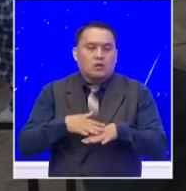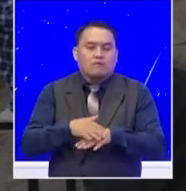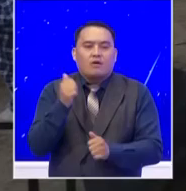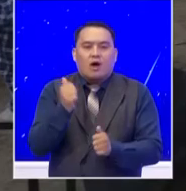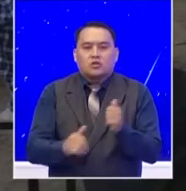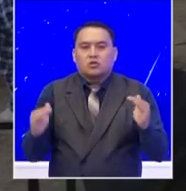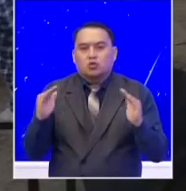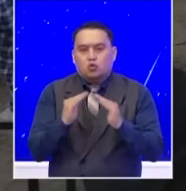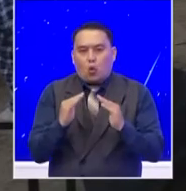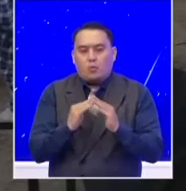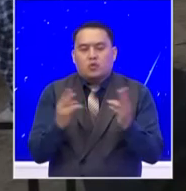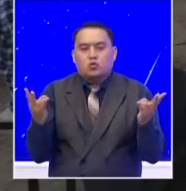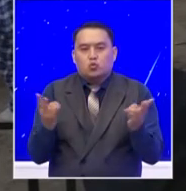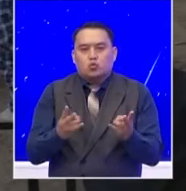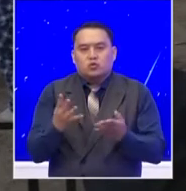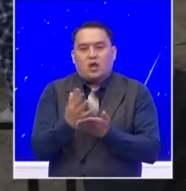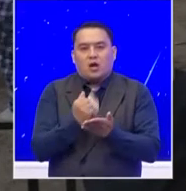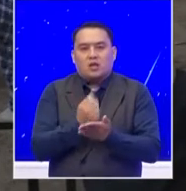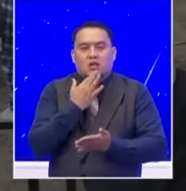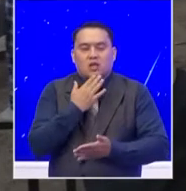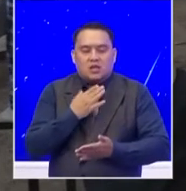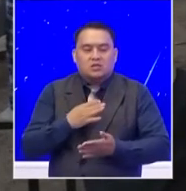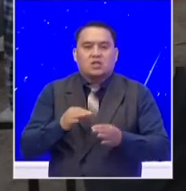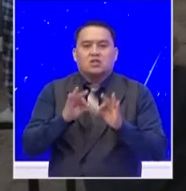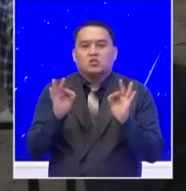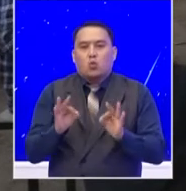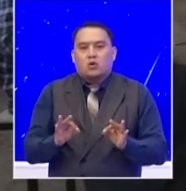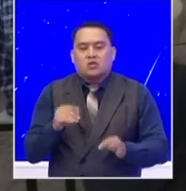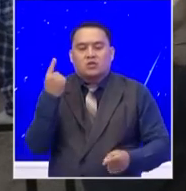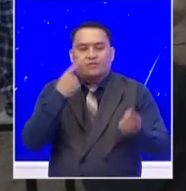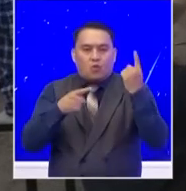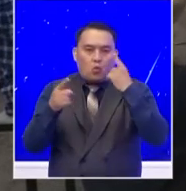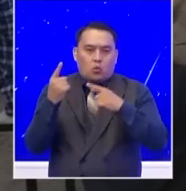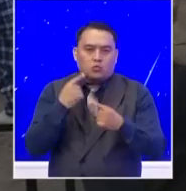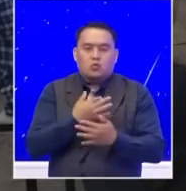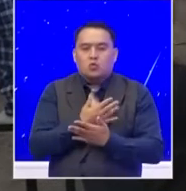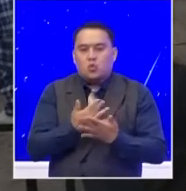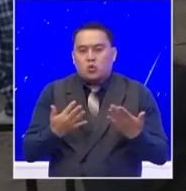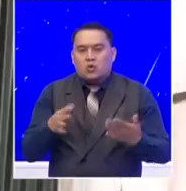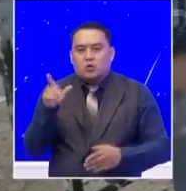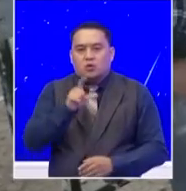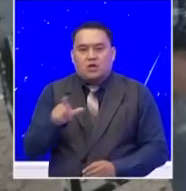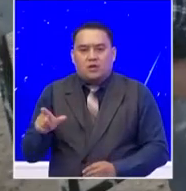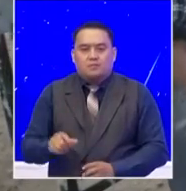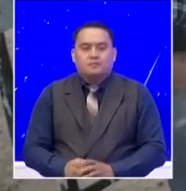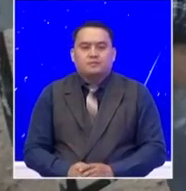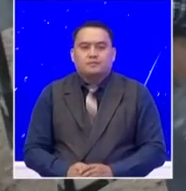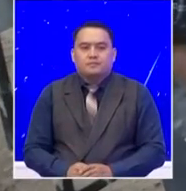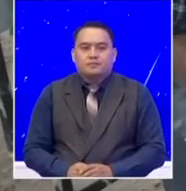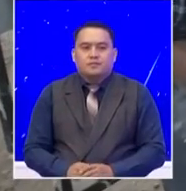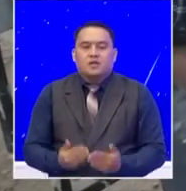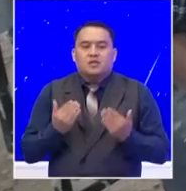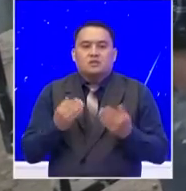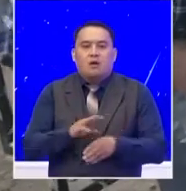каждом доме была домбра. Это не только сохранит национальный колорит, но и раскроет творческий потенциал многих людей. Сейчас Султан